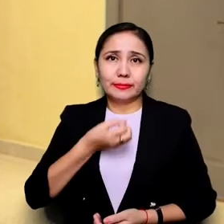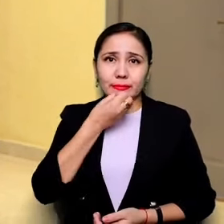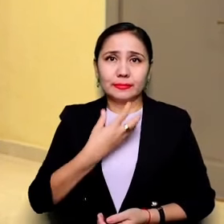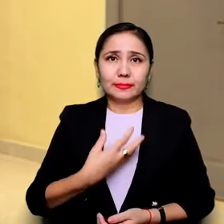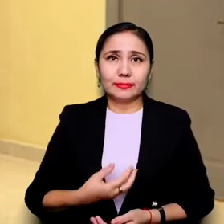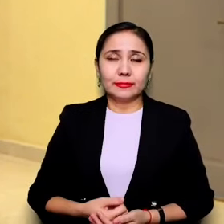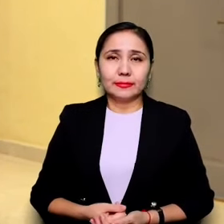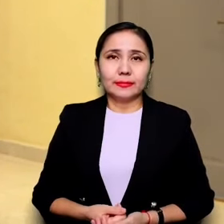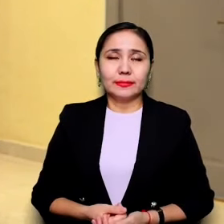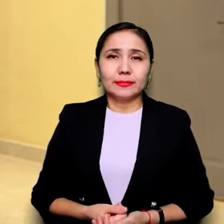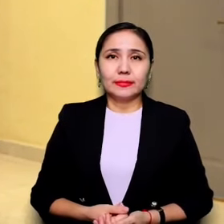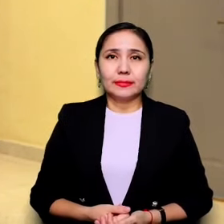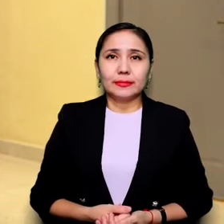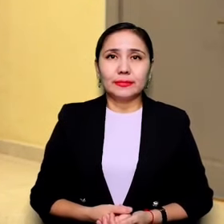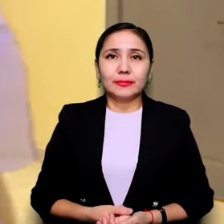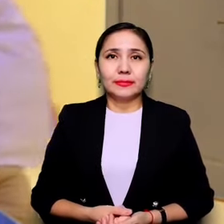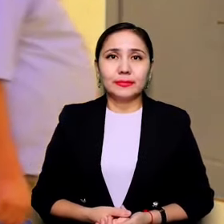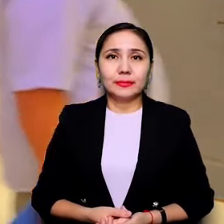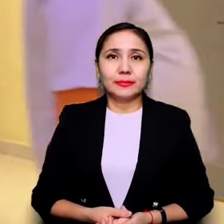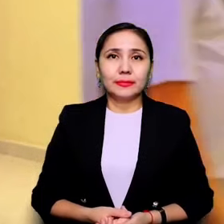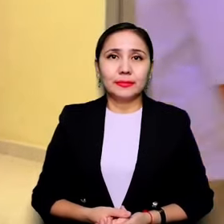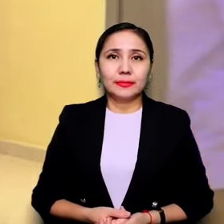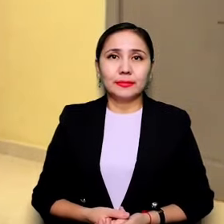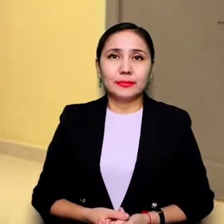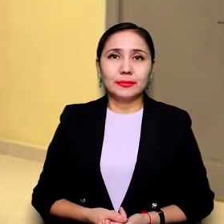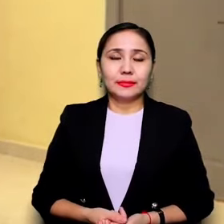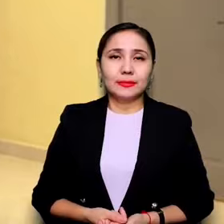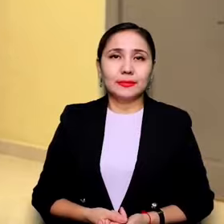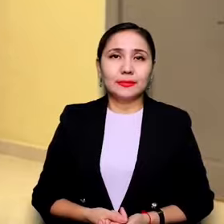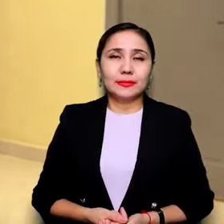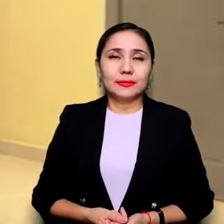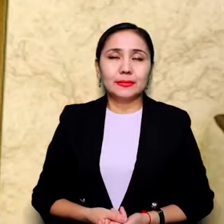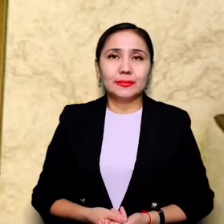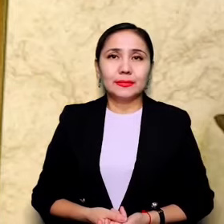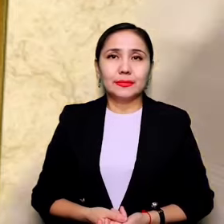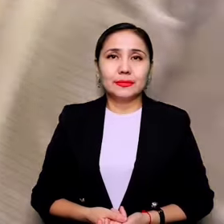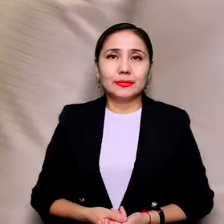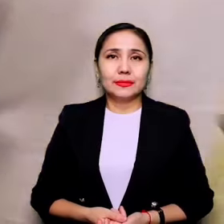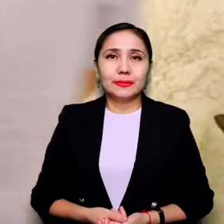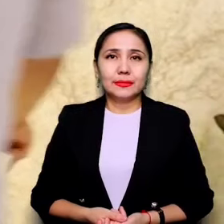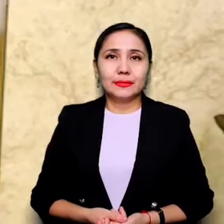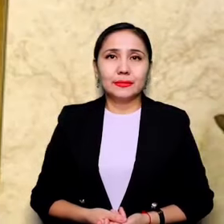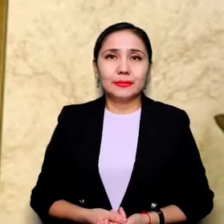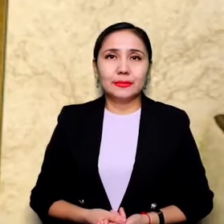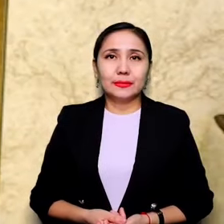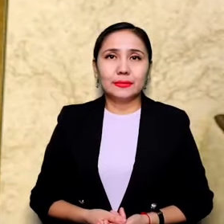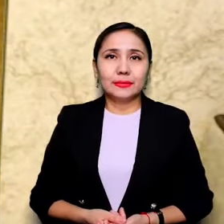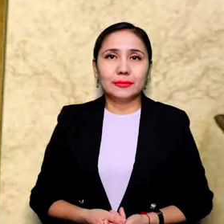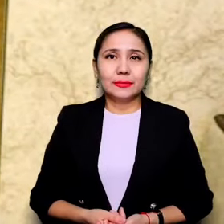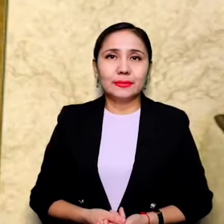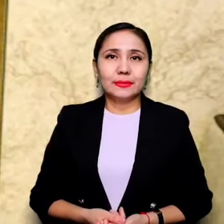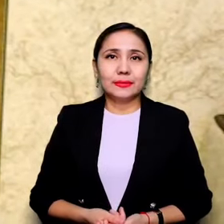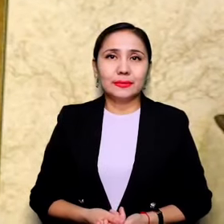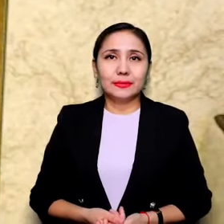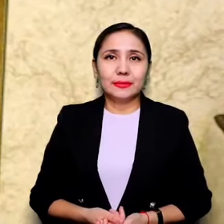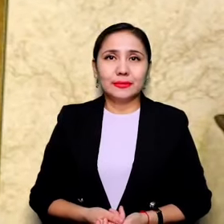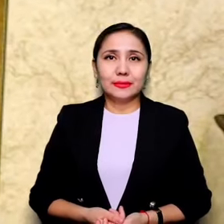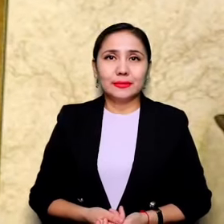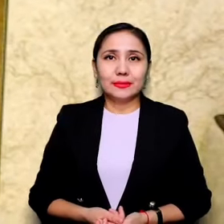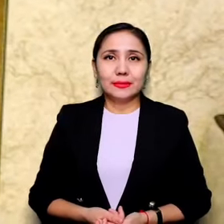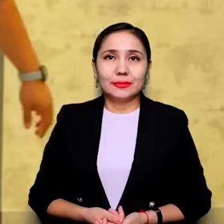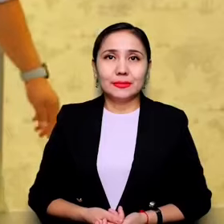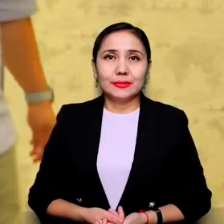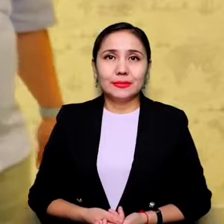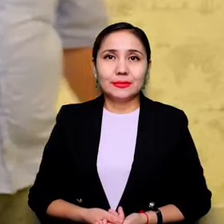Kotiba oq-qora kostyumda kulrang keng stol ortida. Orqasidagi devorda tashrif xoto yozuvsi chiroqlar bilan yonib turibdi. Stol ustida